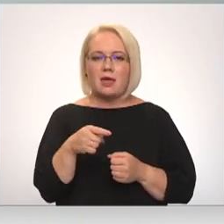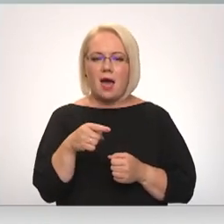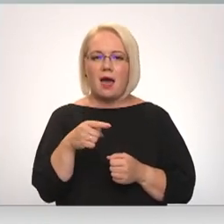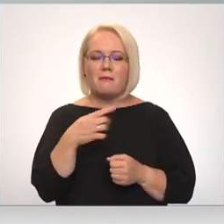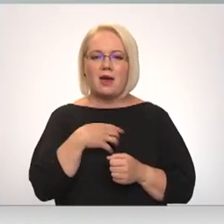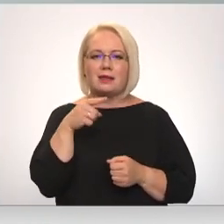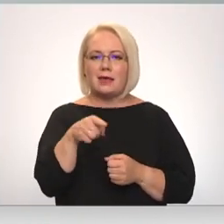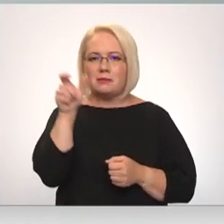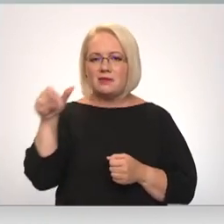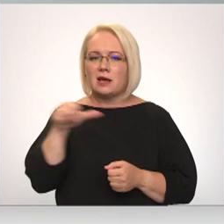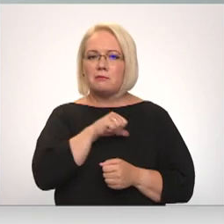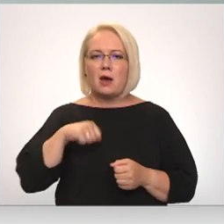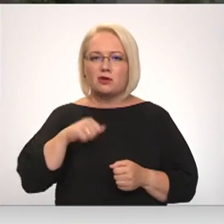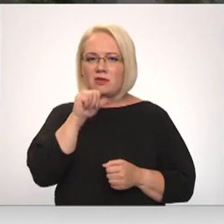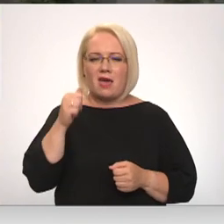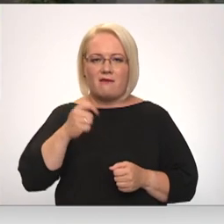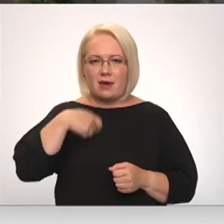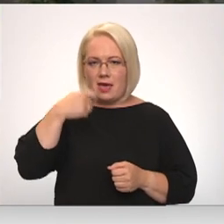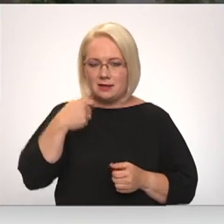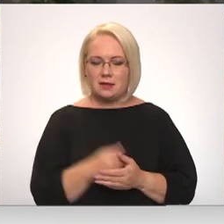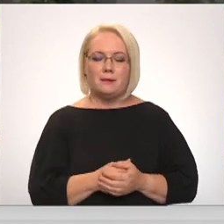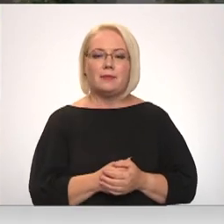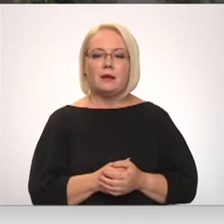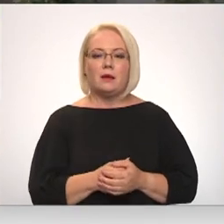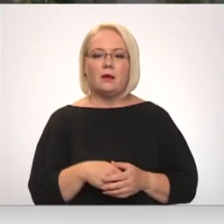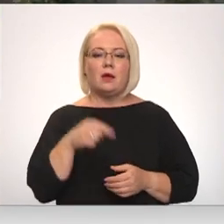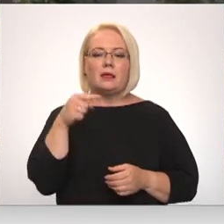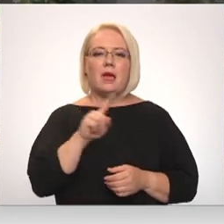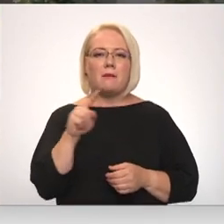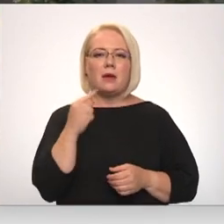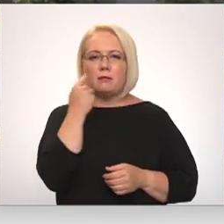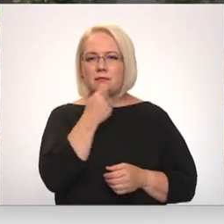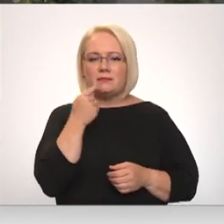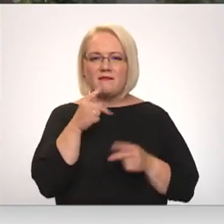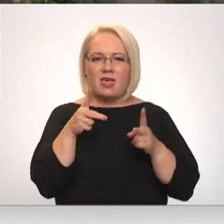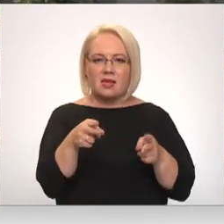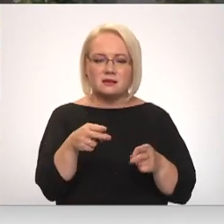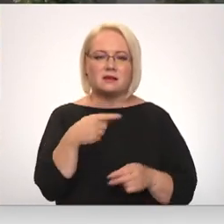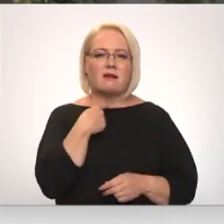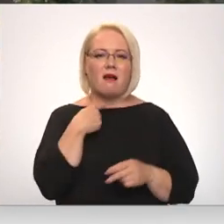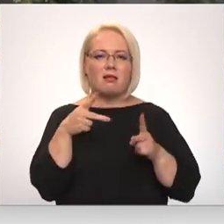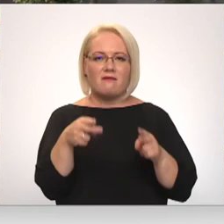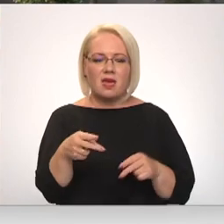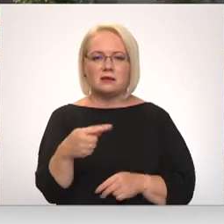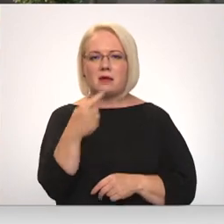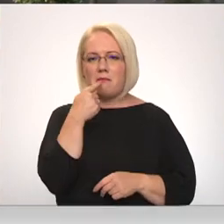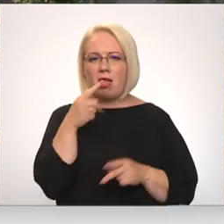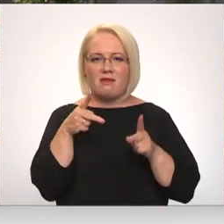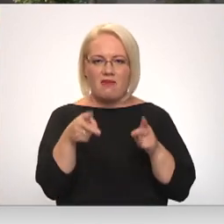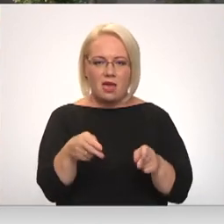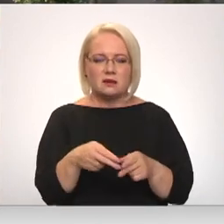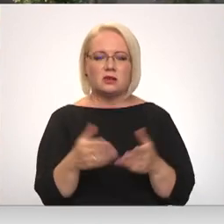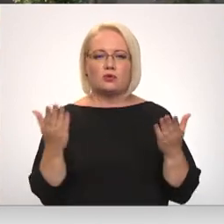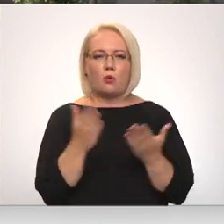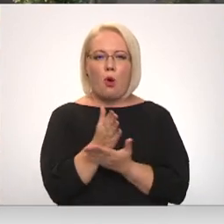nespēj sevi pabarot. Kuriem ir vainu mutes dobuma vēzis, kakla vēzis, mēles vēzis, ja? Kur